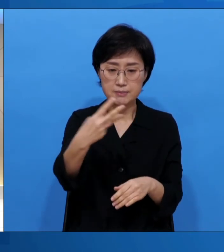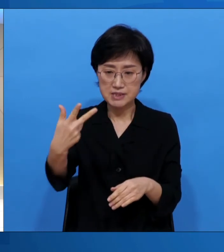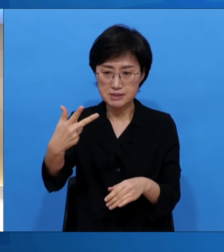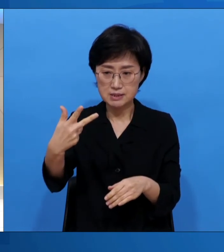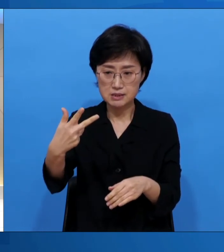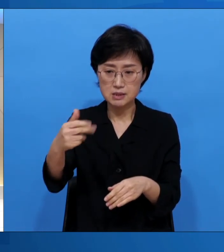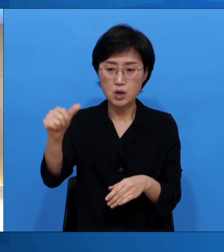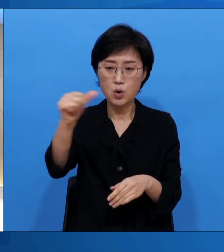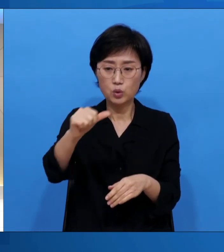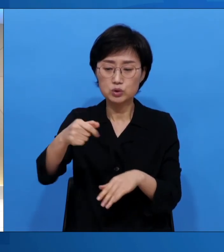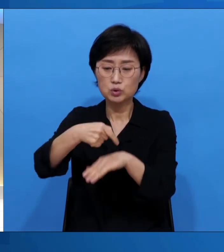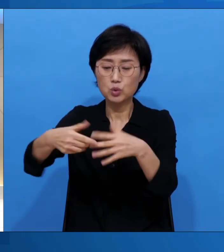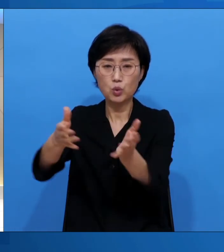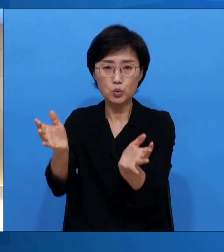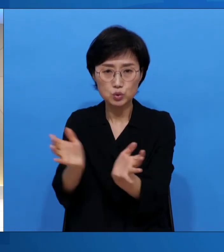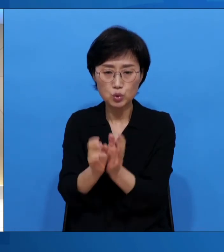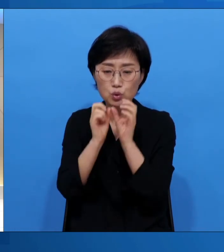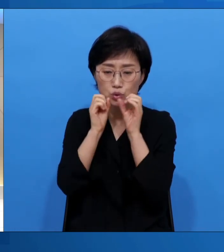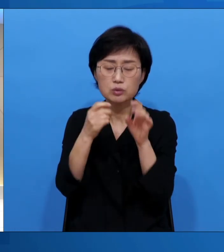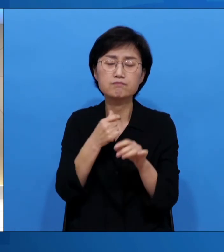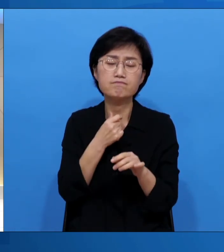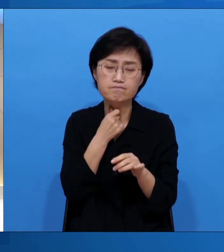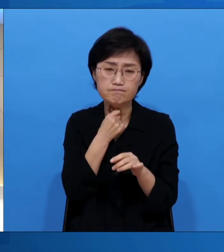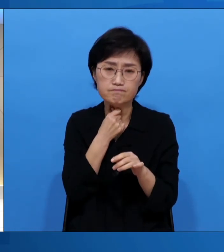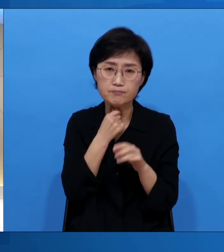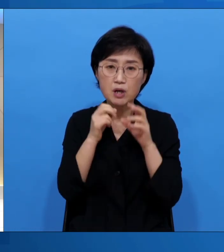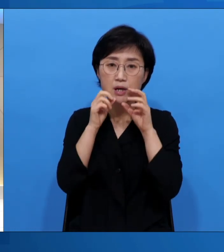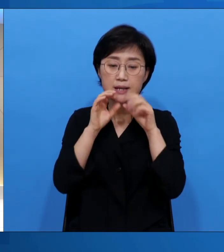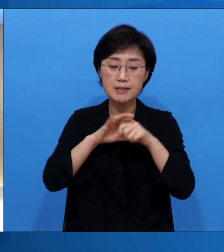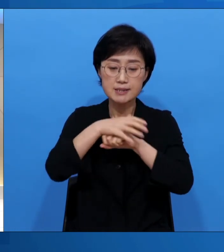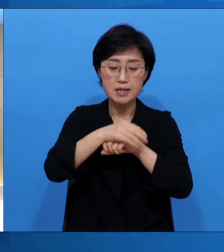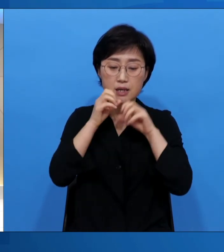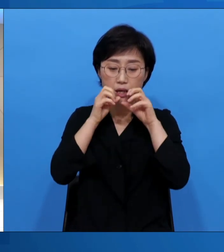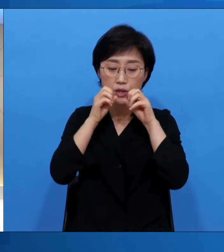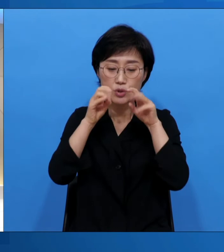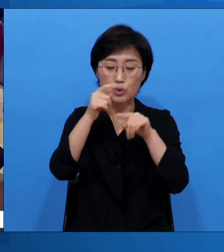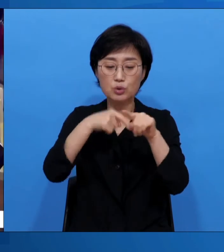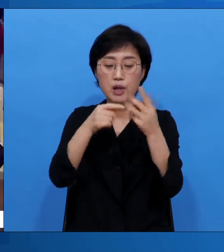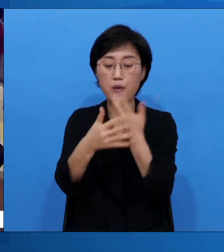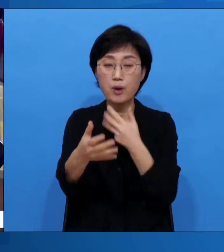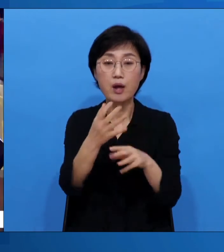확인하는 세계 선교대회가 오는 5월 5일부터 4일간 열립니다.